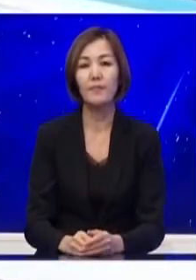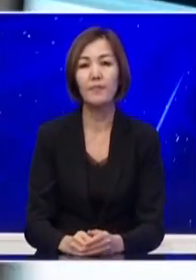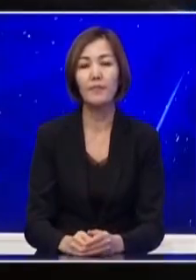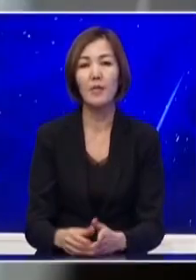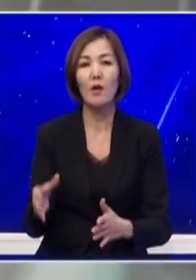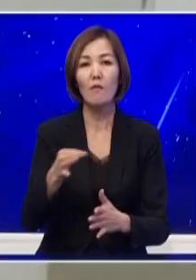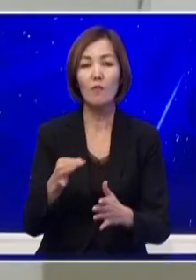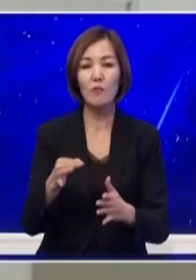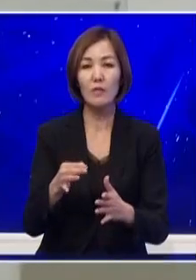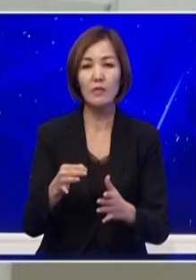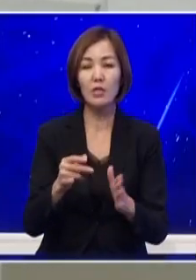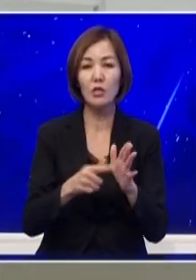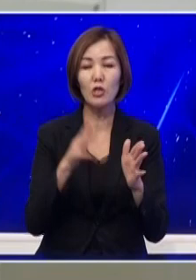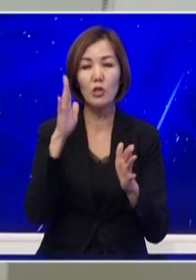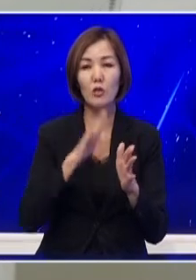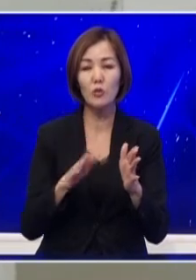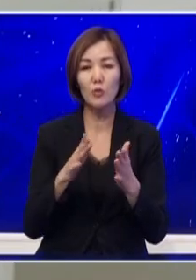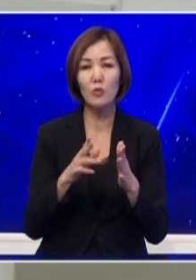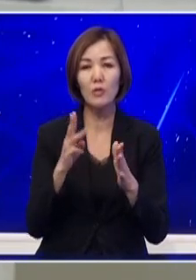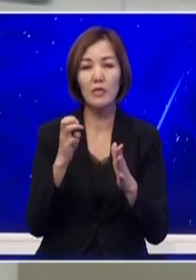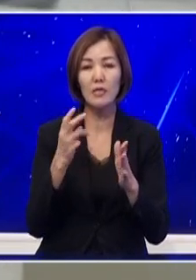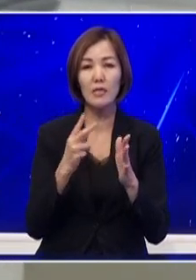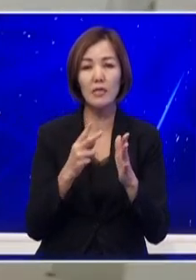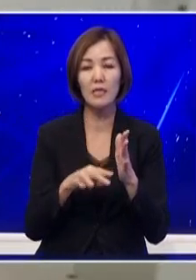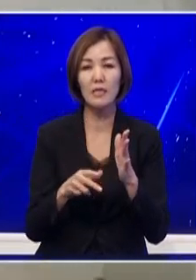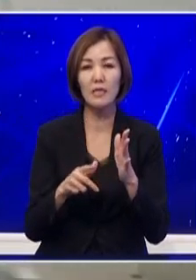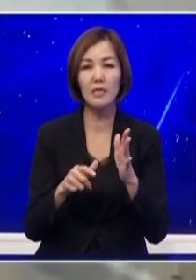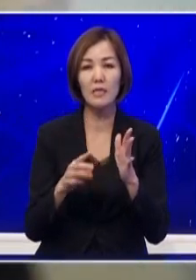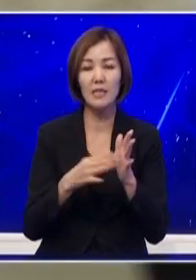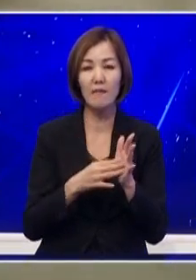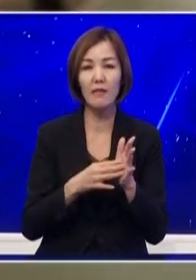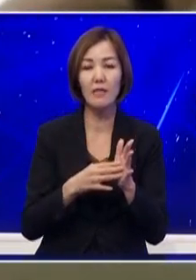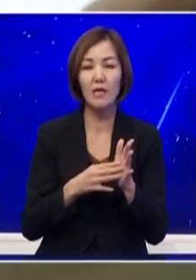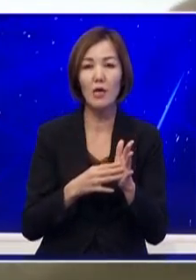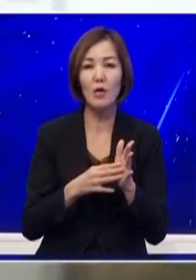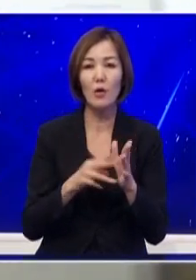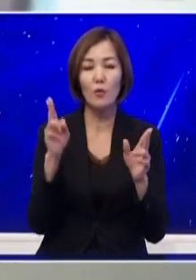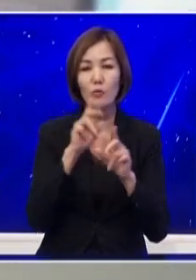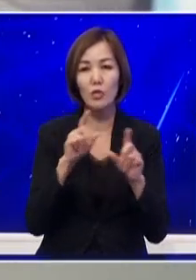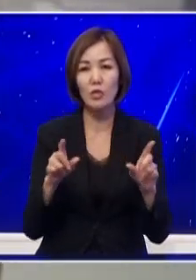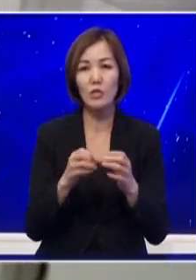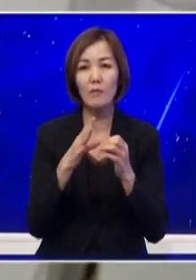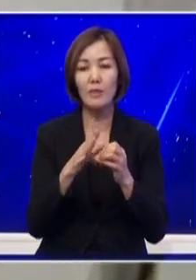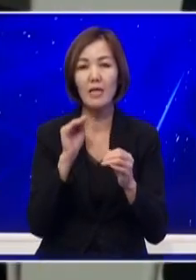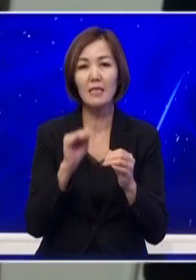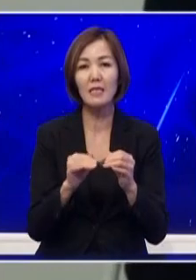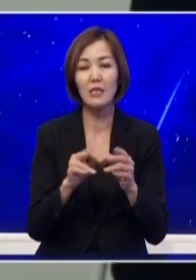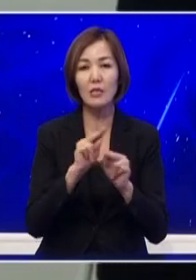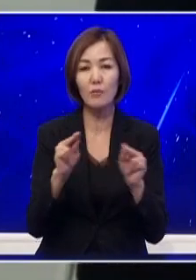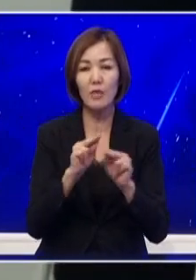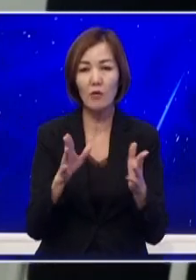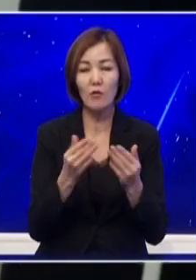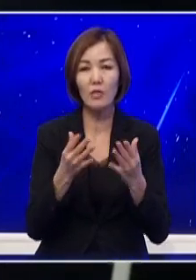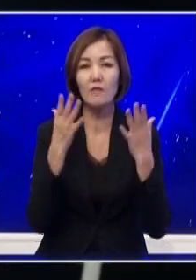В области ЖТСУ насчитывается 339 образовательных учреждений. В них работают более 15 тысяч педагогов.